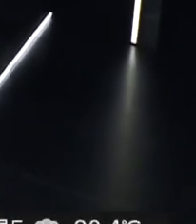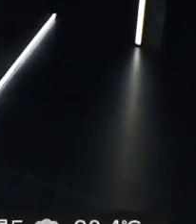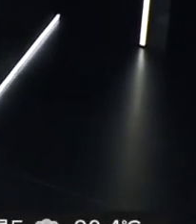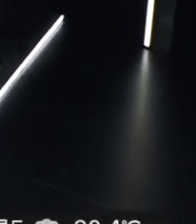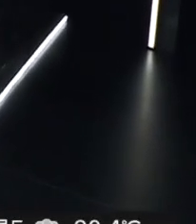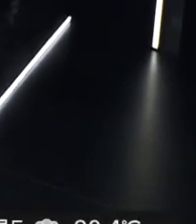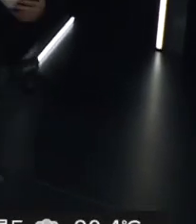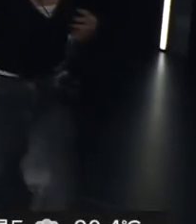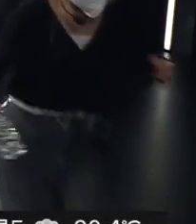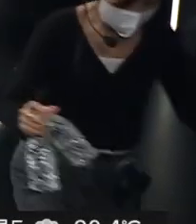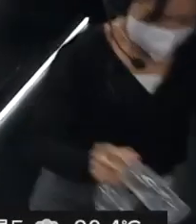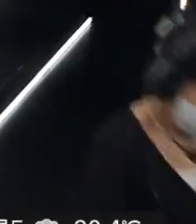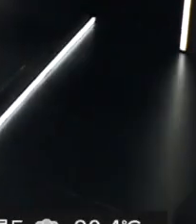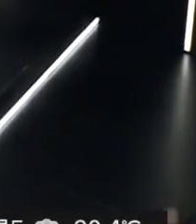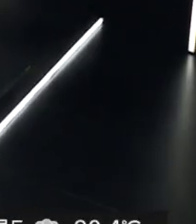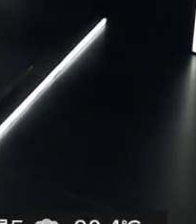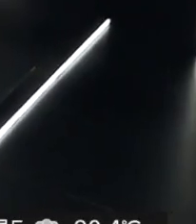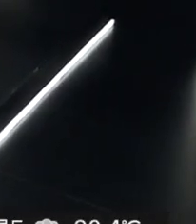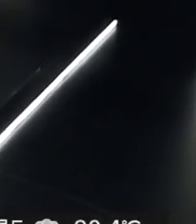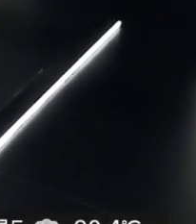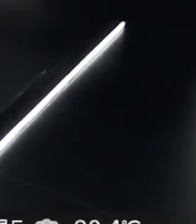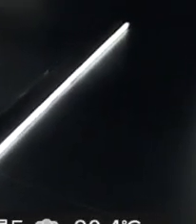아 으